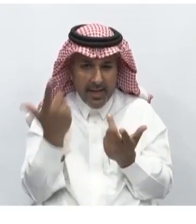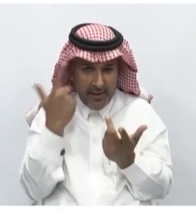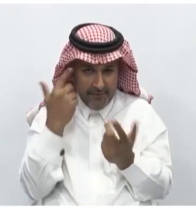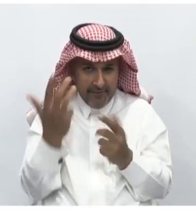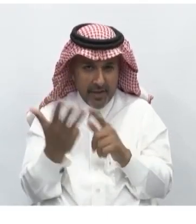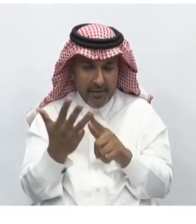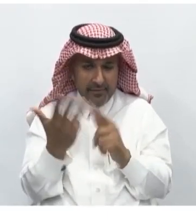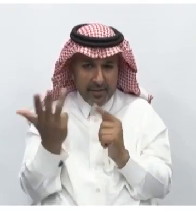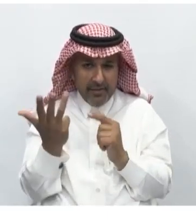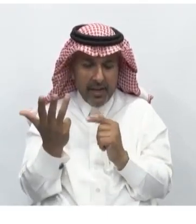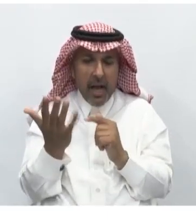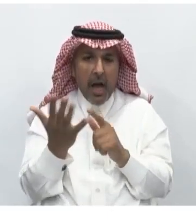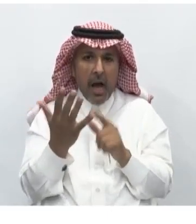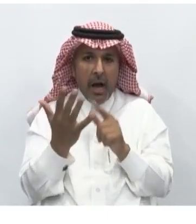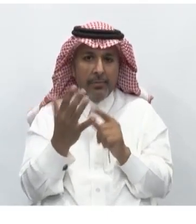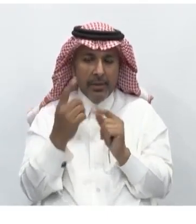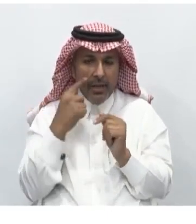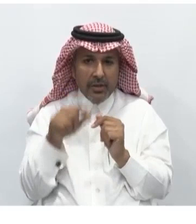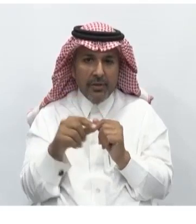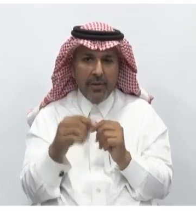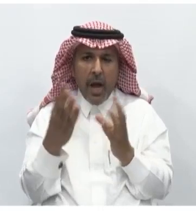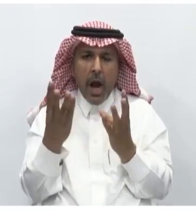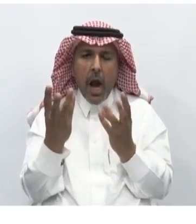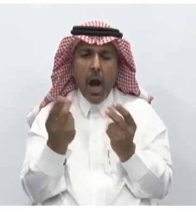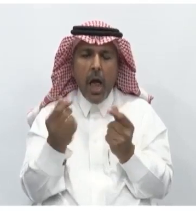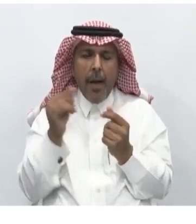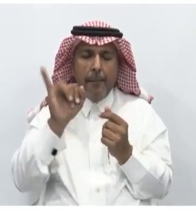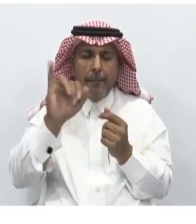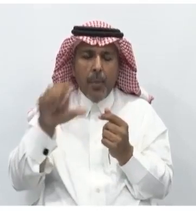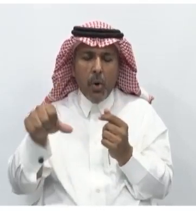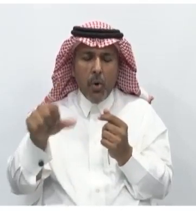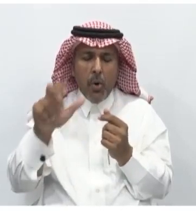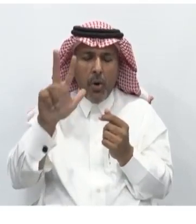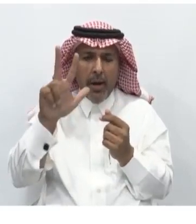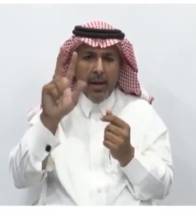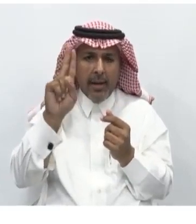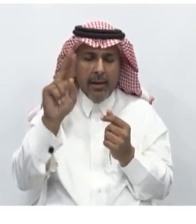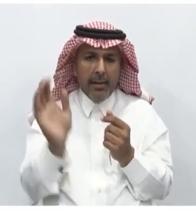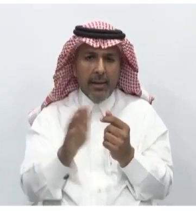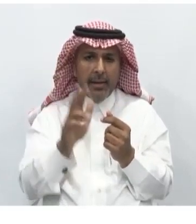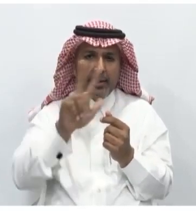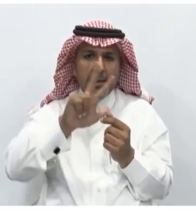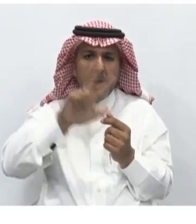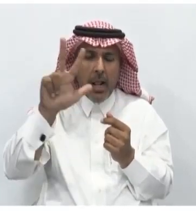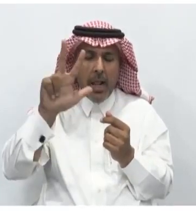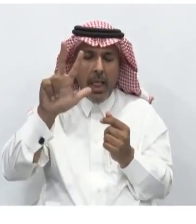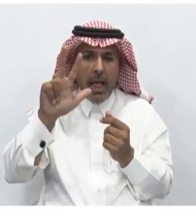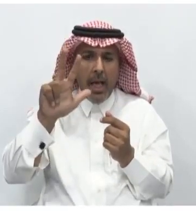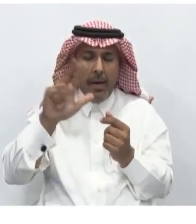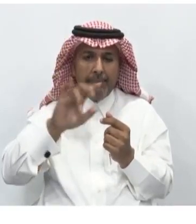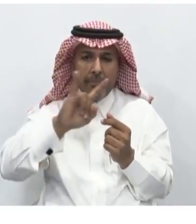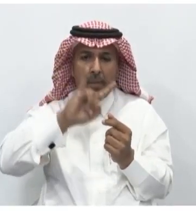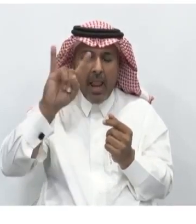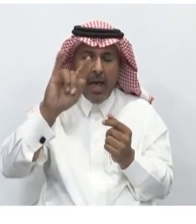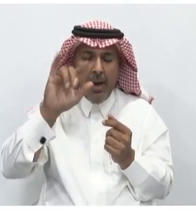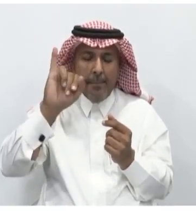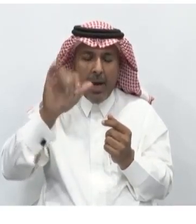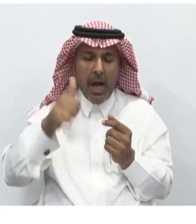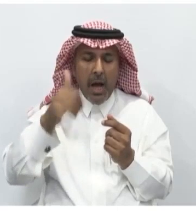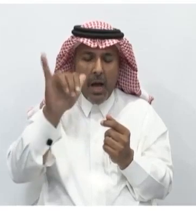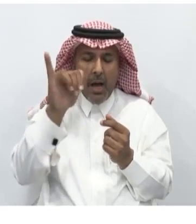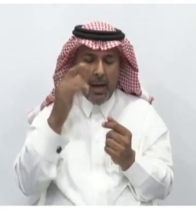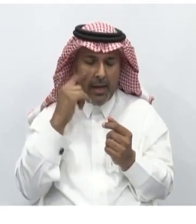خمسة احسب. مولات الملح اللامائي. ستة اطرح كتلة الجفنة بعد